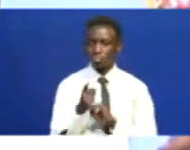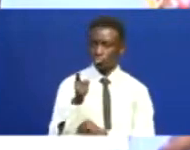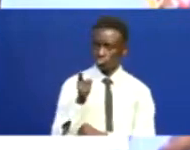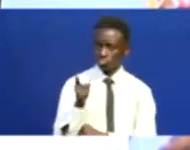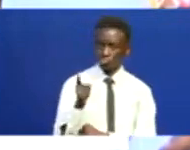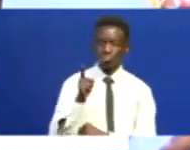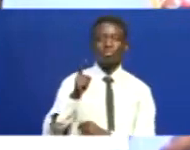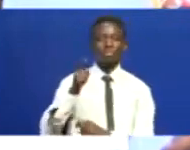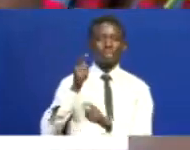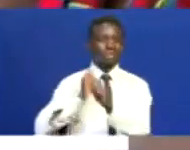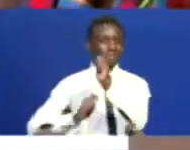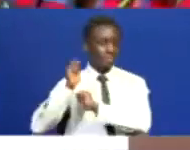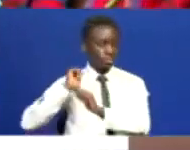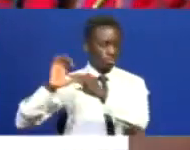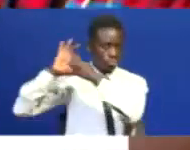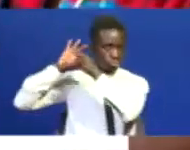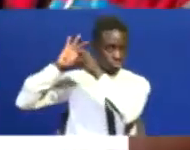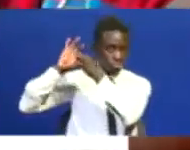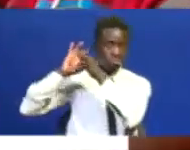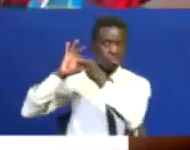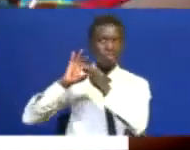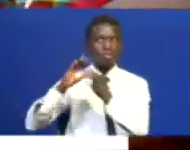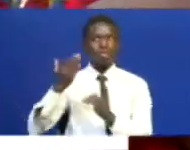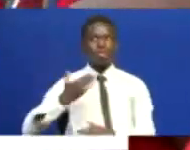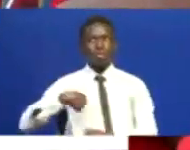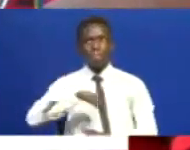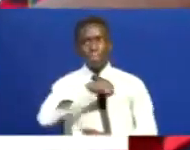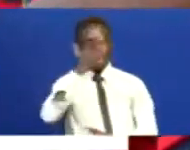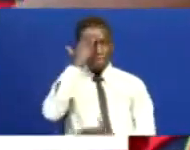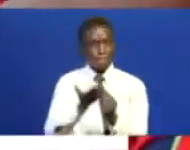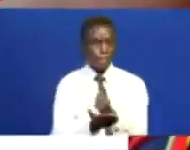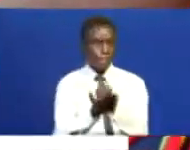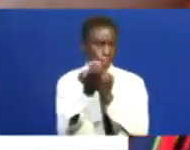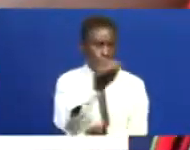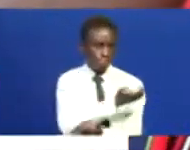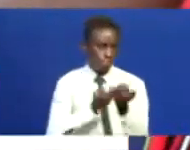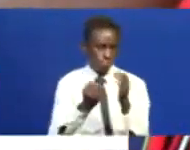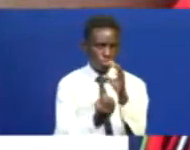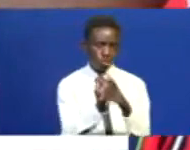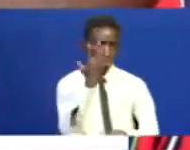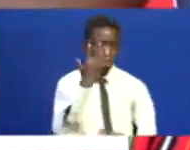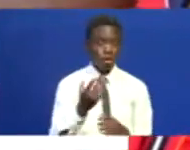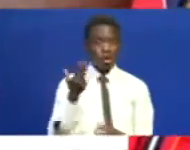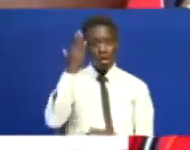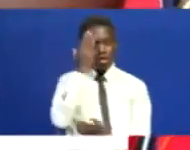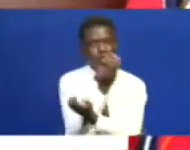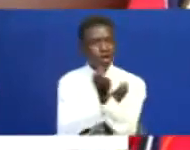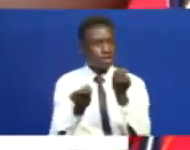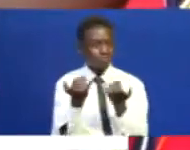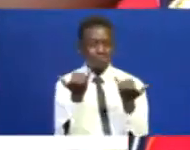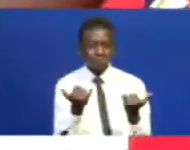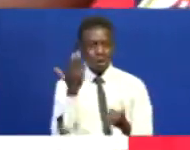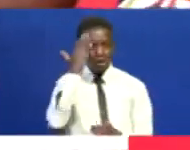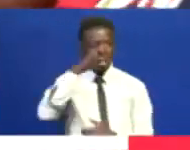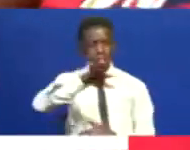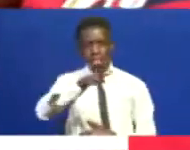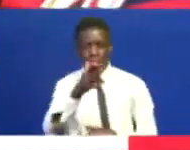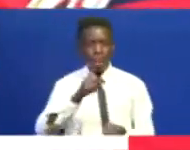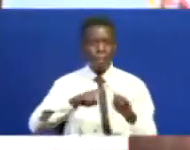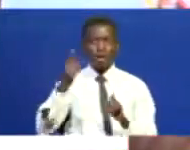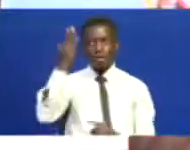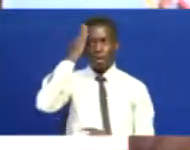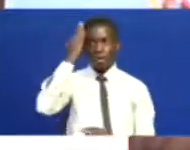wetu mbele. Tunatambua hali ya uchumi iko hali si hali, lakini tunafurahia kwamba watalii wamejaa Masai